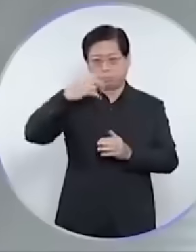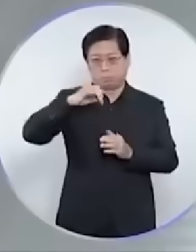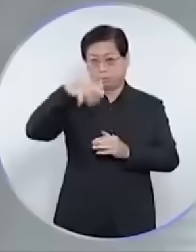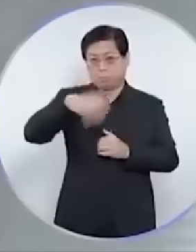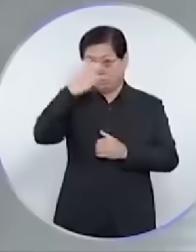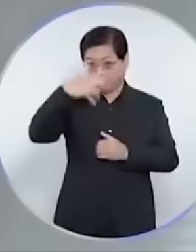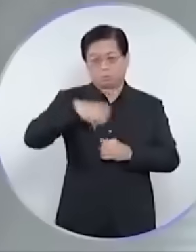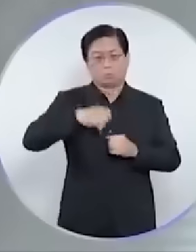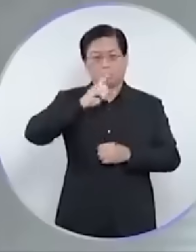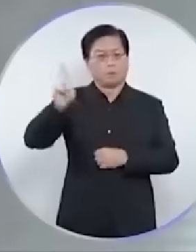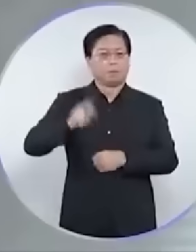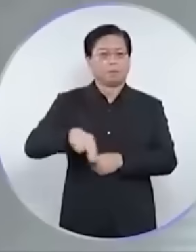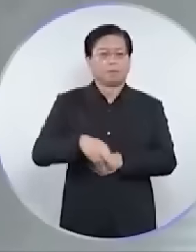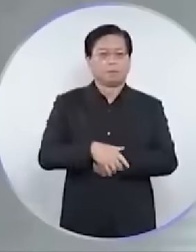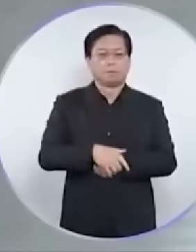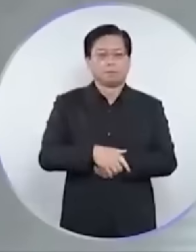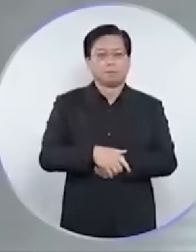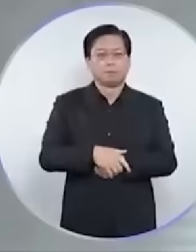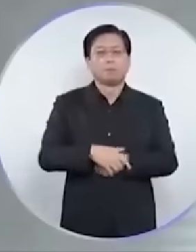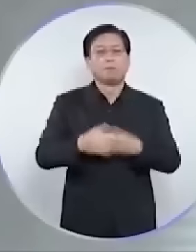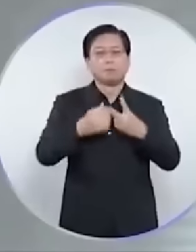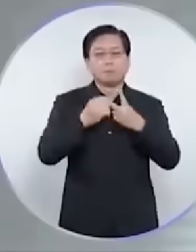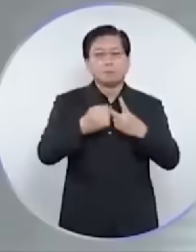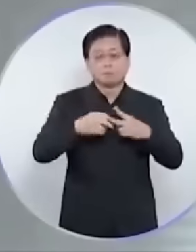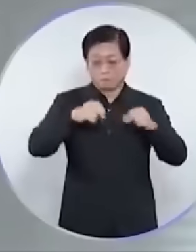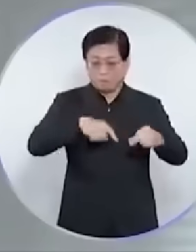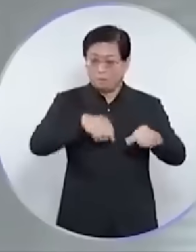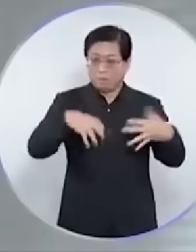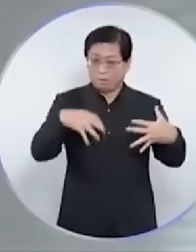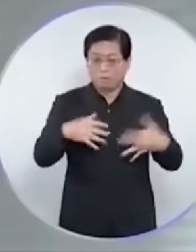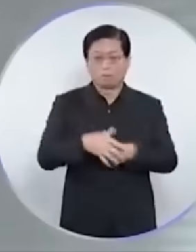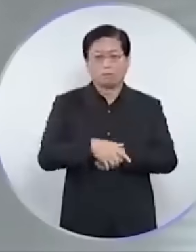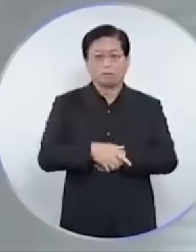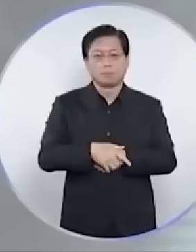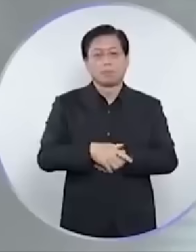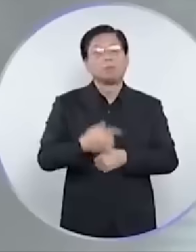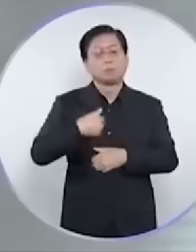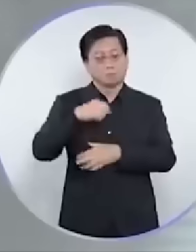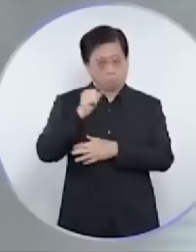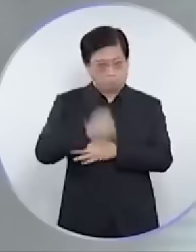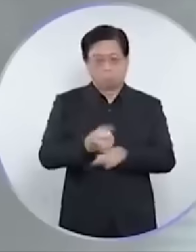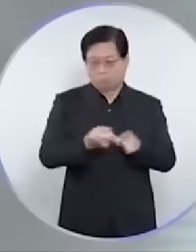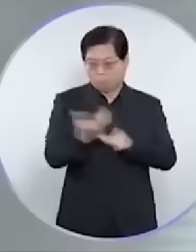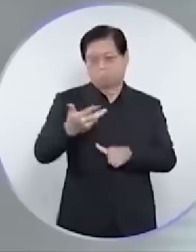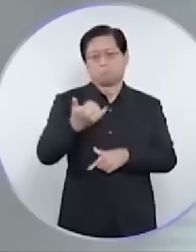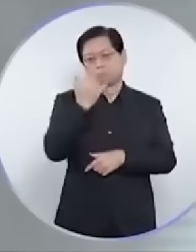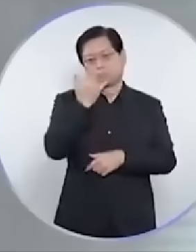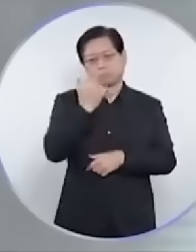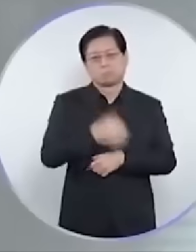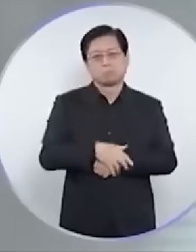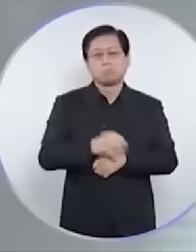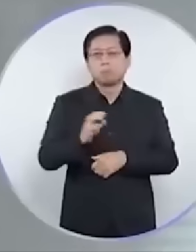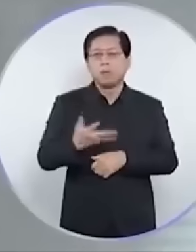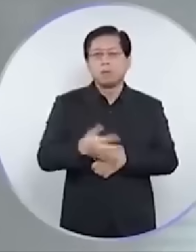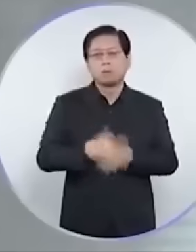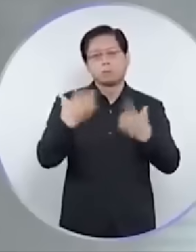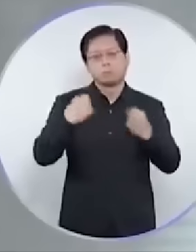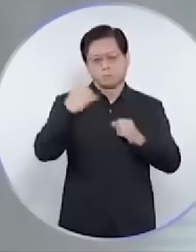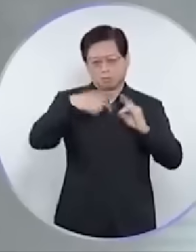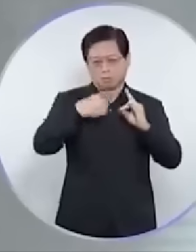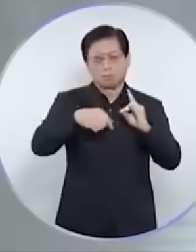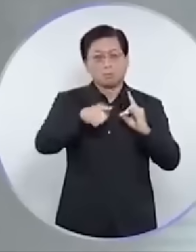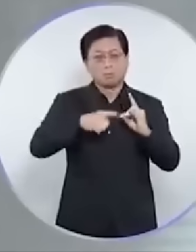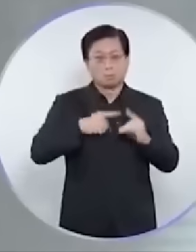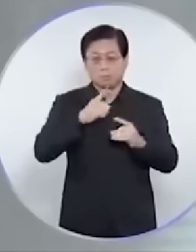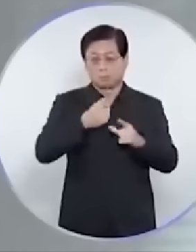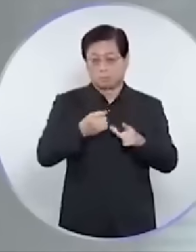告。另外，合约的部分我赞成应该要公开了。为什么？因为高端他们